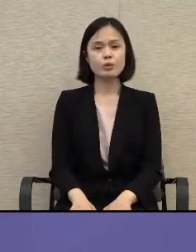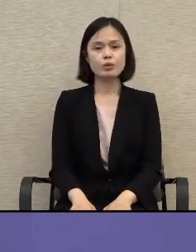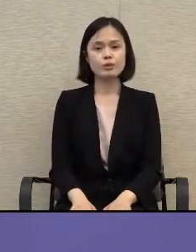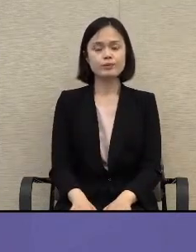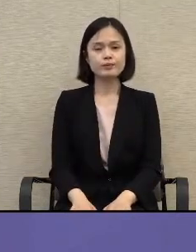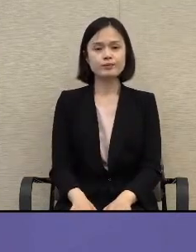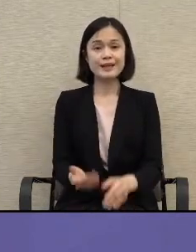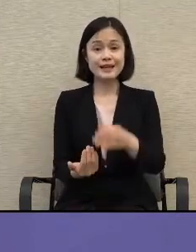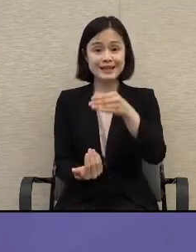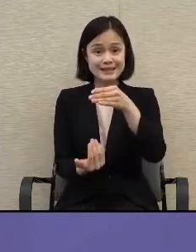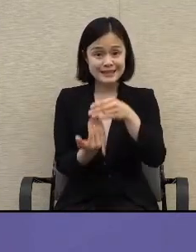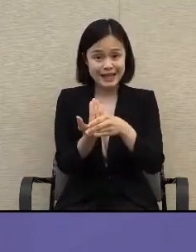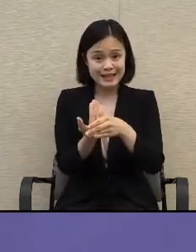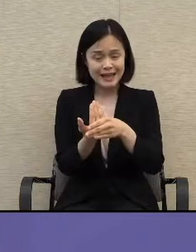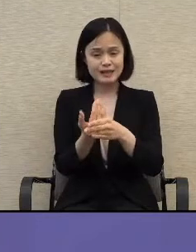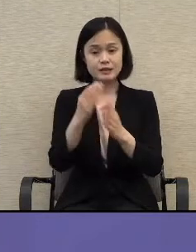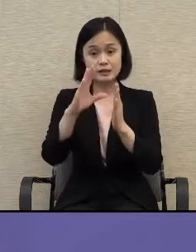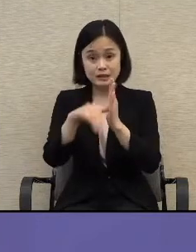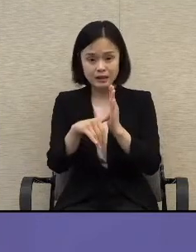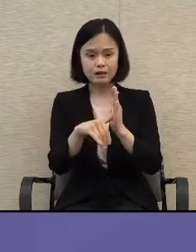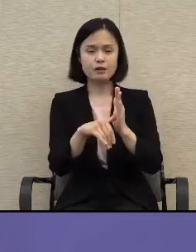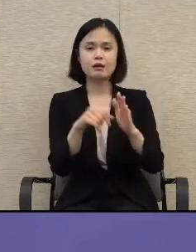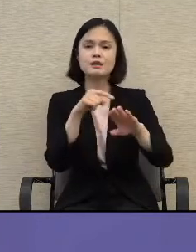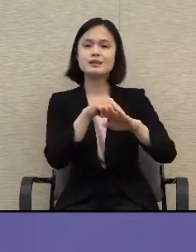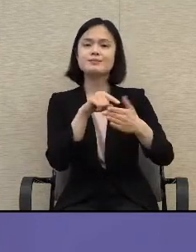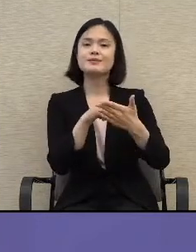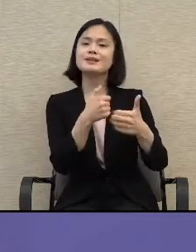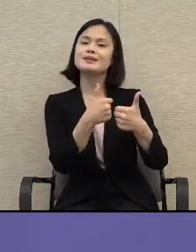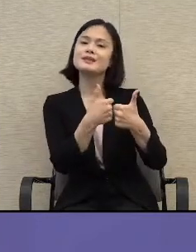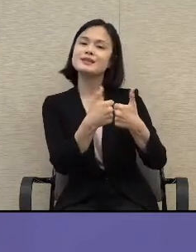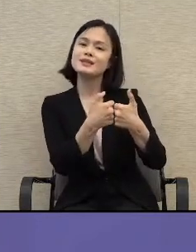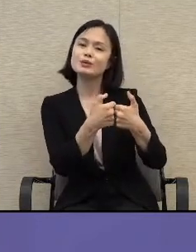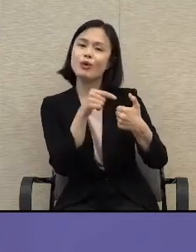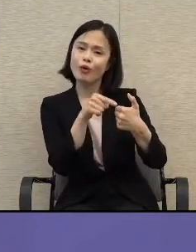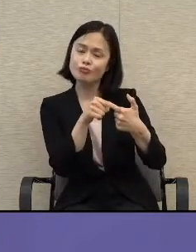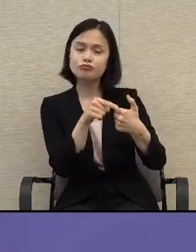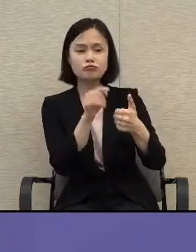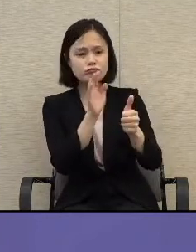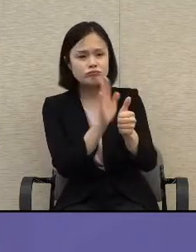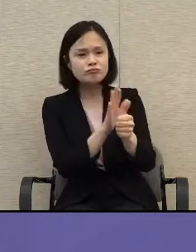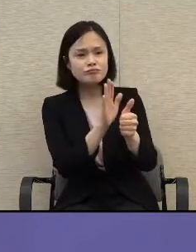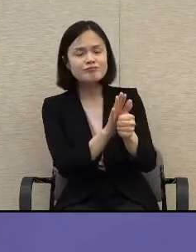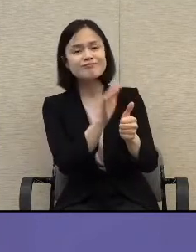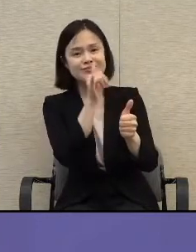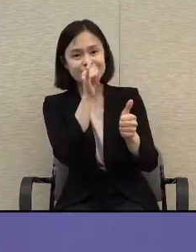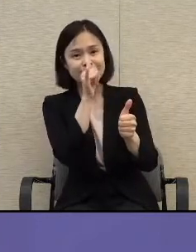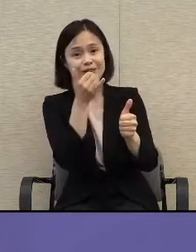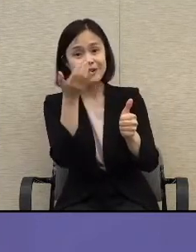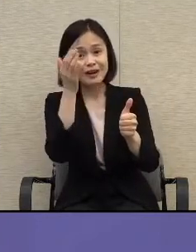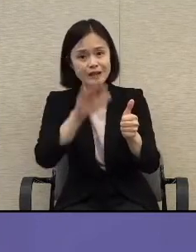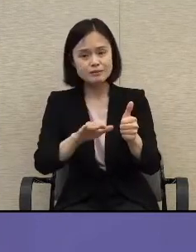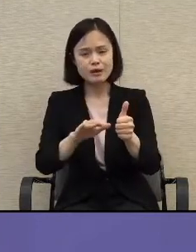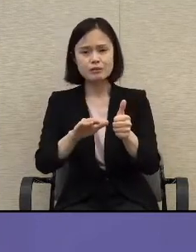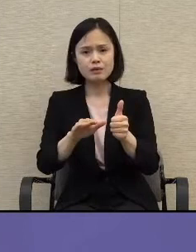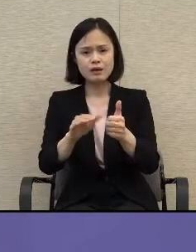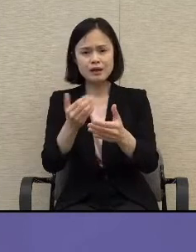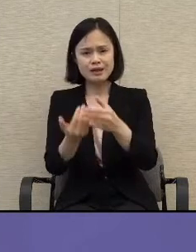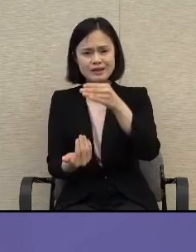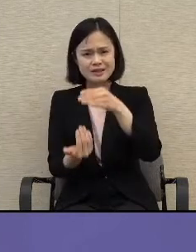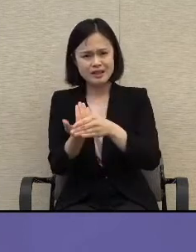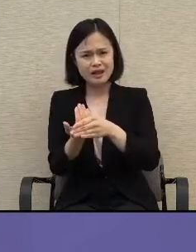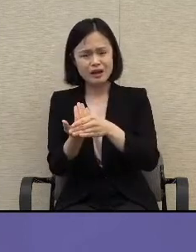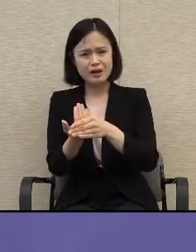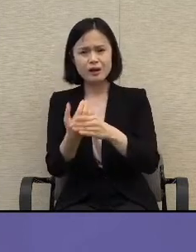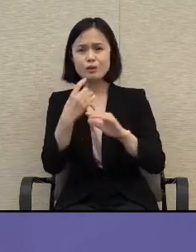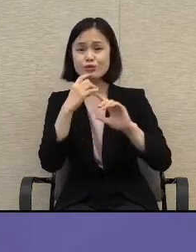이름 하에서 재난에 대한 것들을 대한 개입들을 하고 있지만 재난 상황과 일상생활에서 경험하는